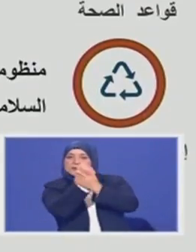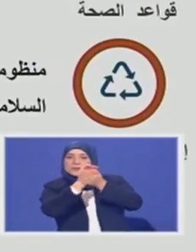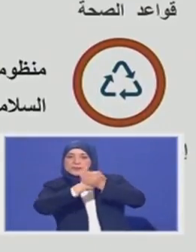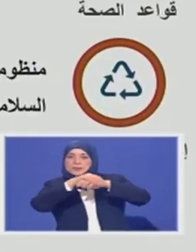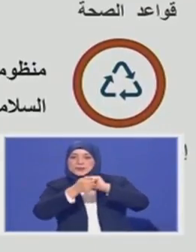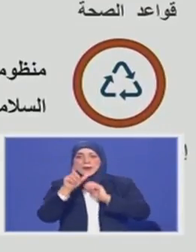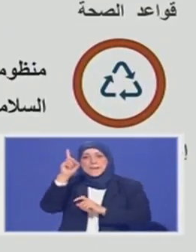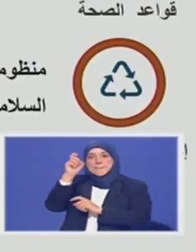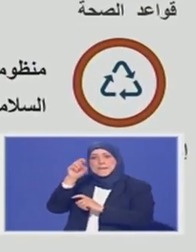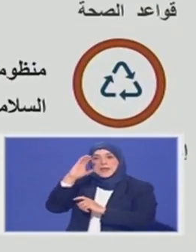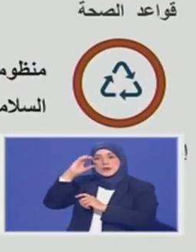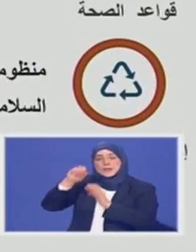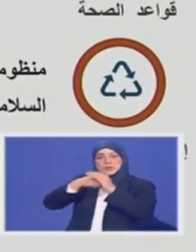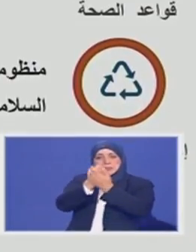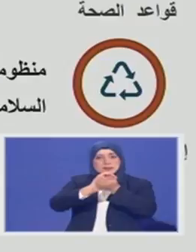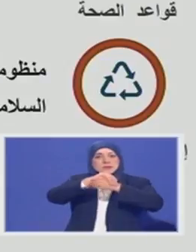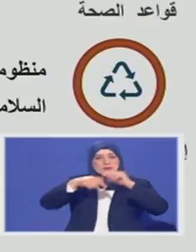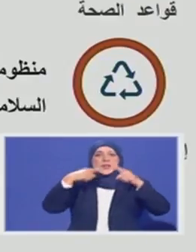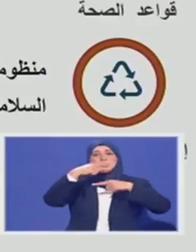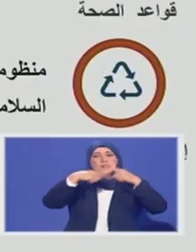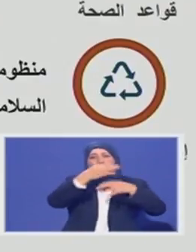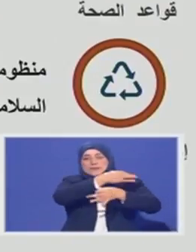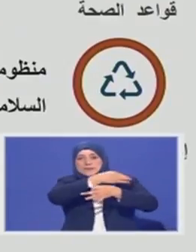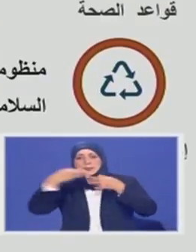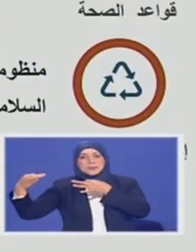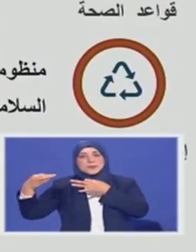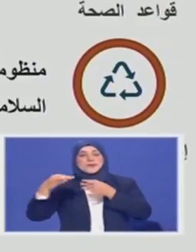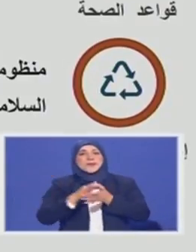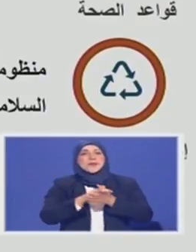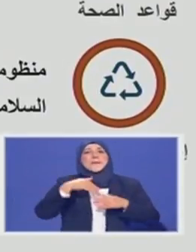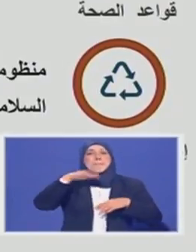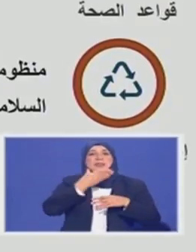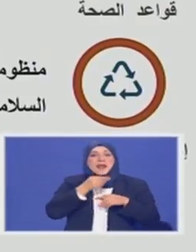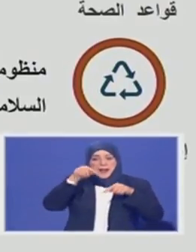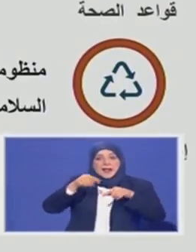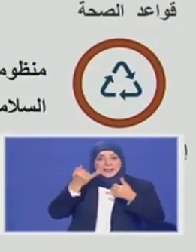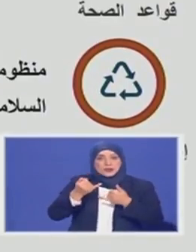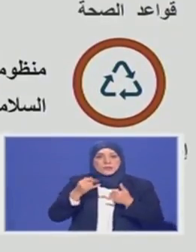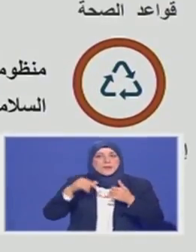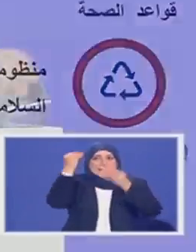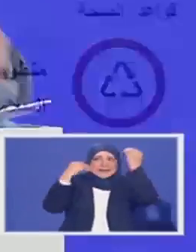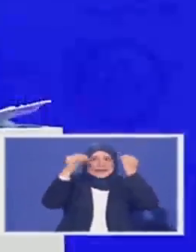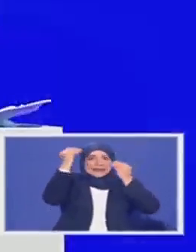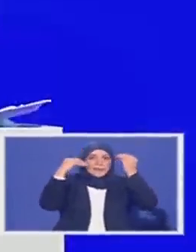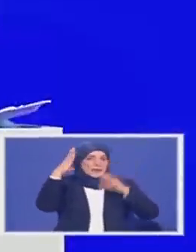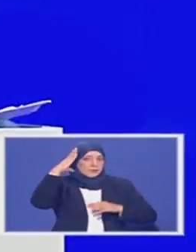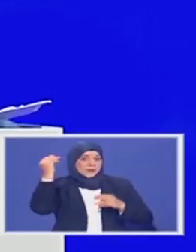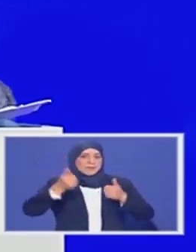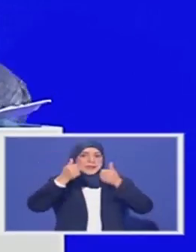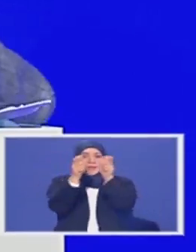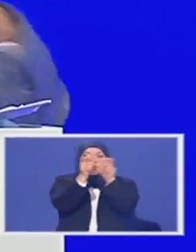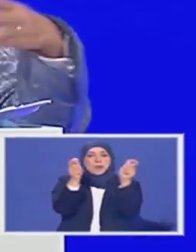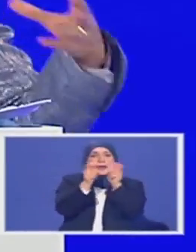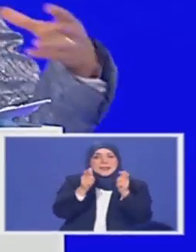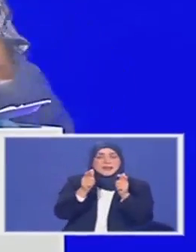الماء والصابون السائل في حتى كان معناها ممكن، واليوم ثم معناها تجارب نموذجية في بعض المؤسسات